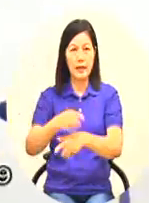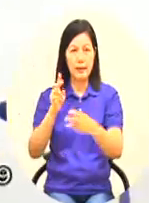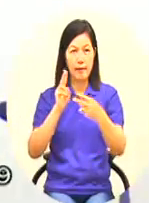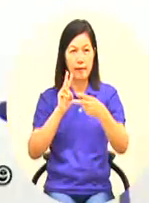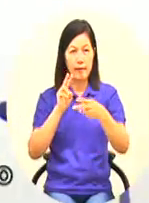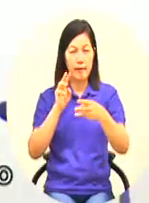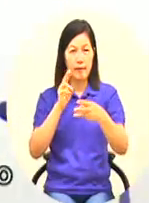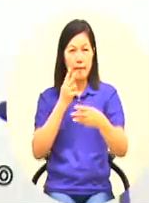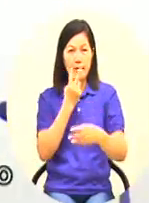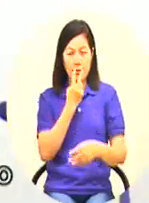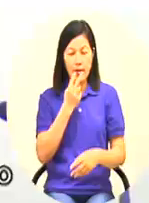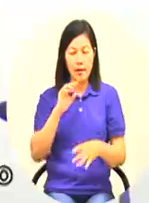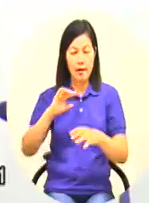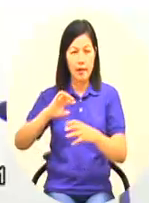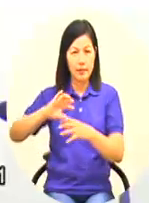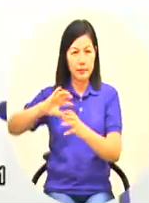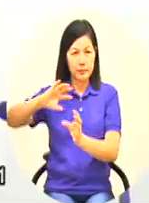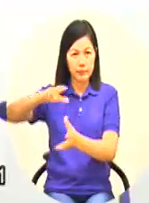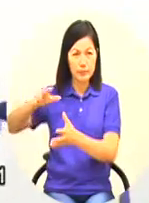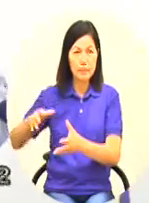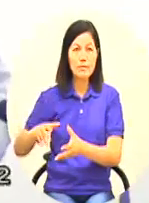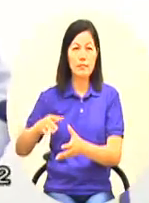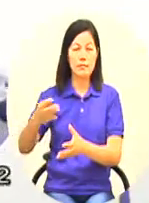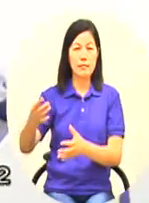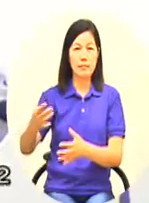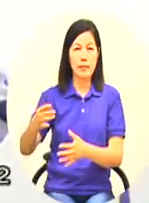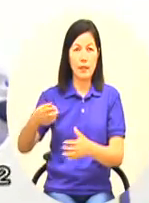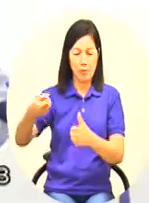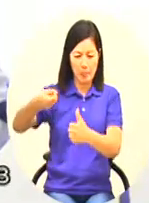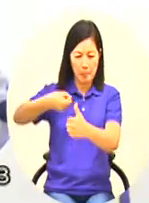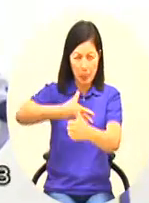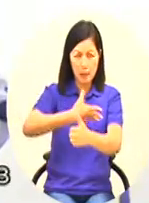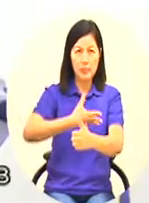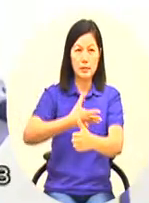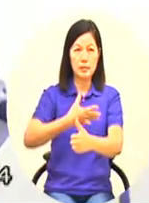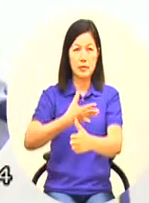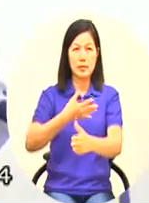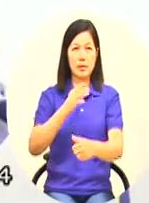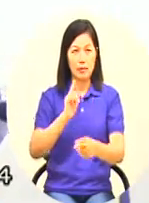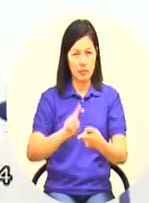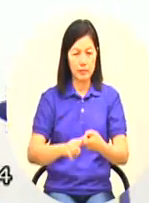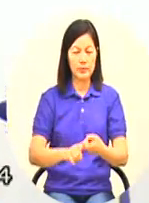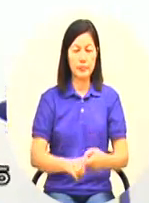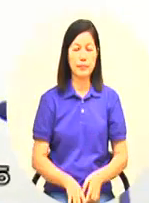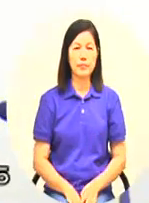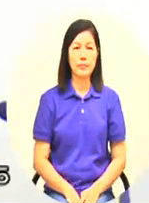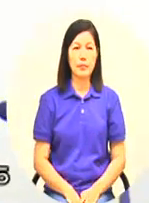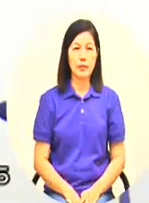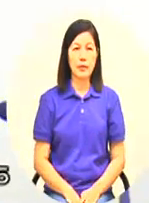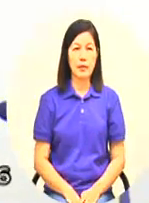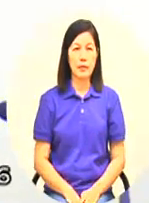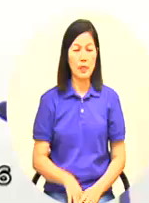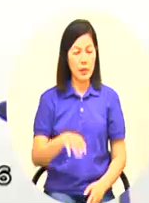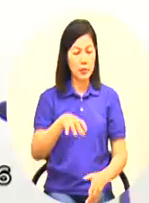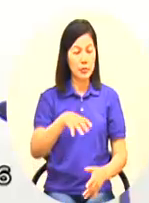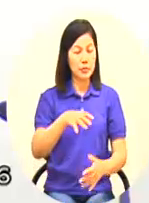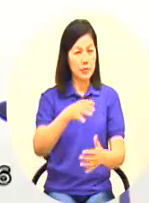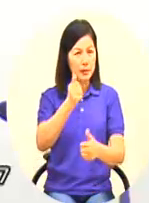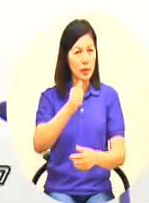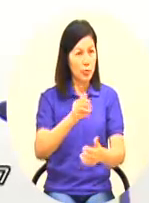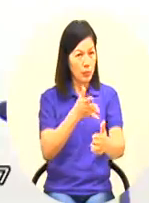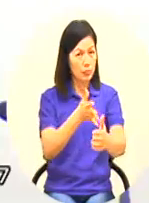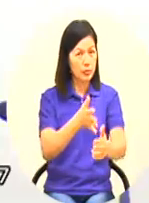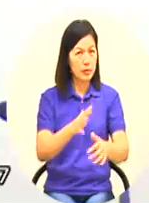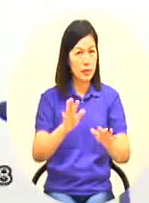染这样遗传这样传染的哈，所以在这里我要请教局长哈，对于未来这样的一个新